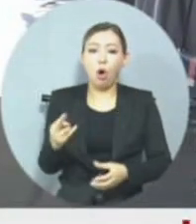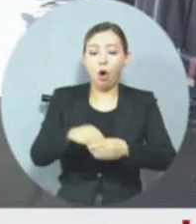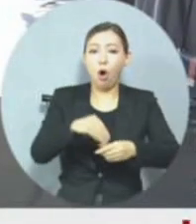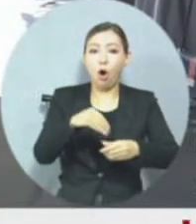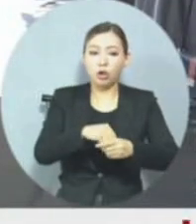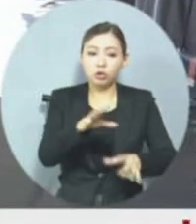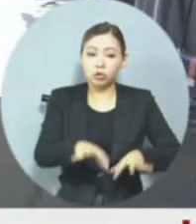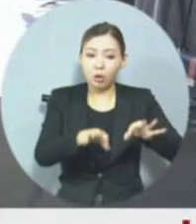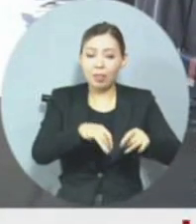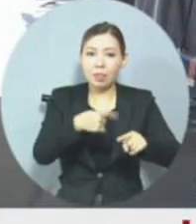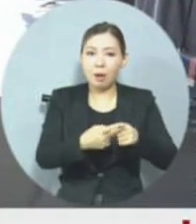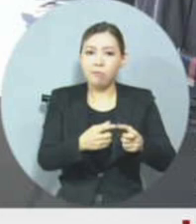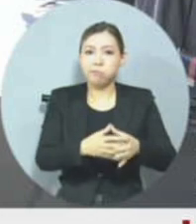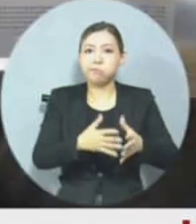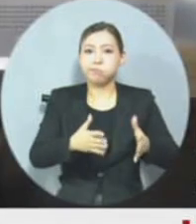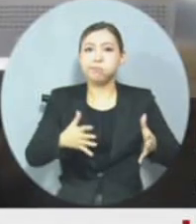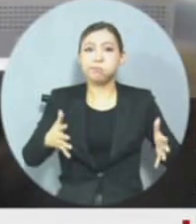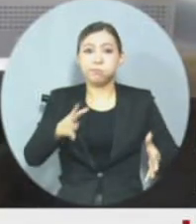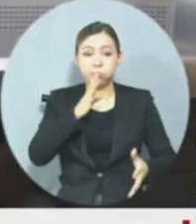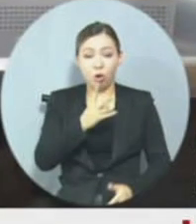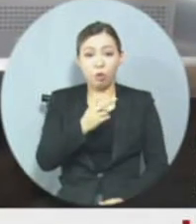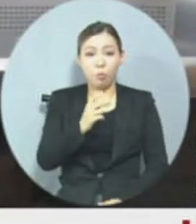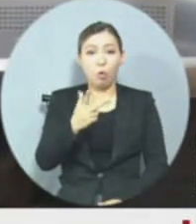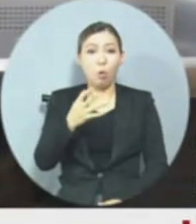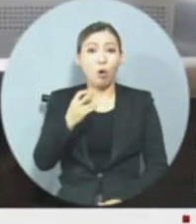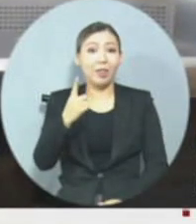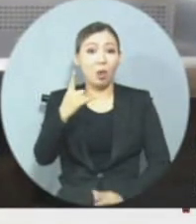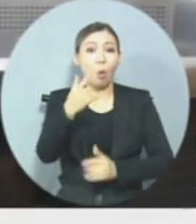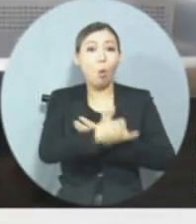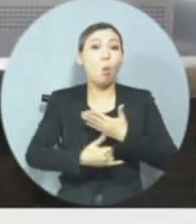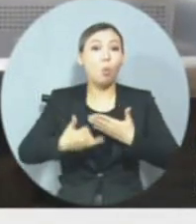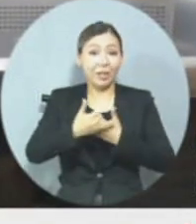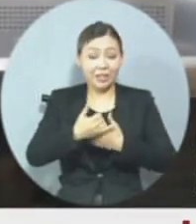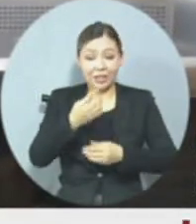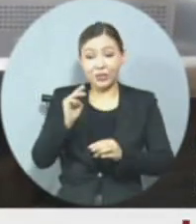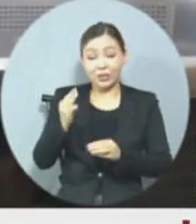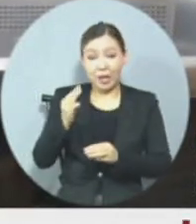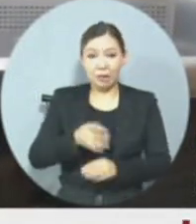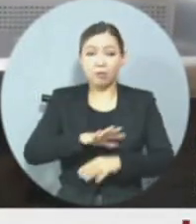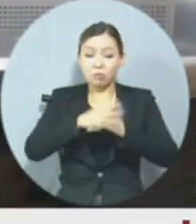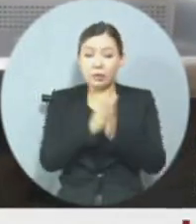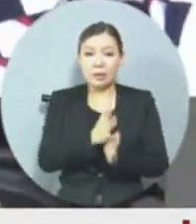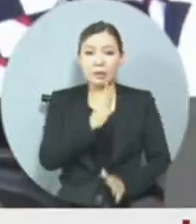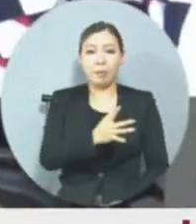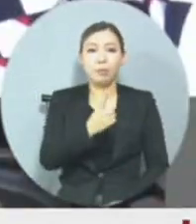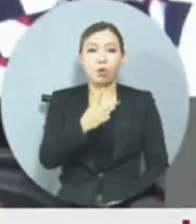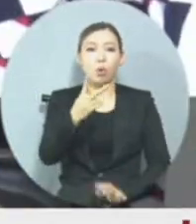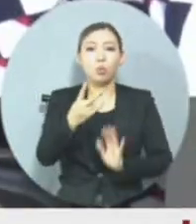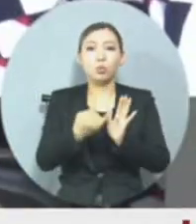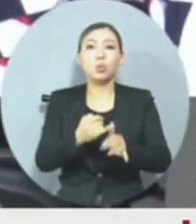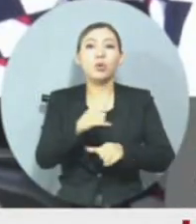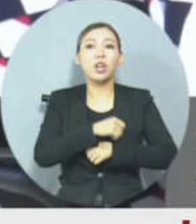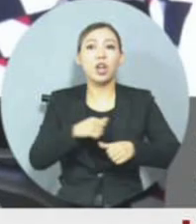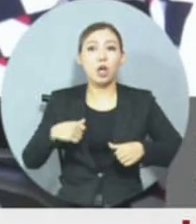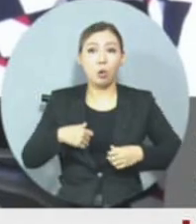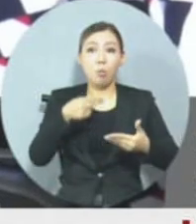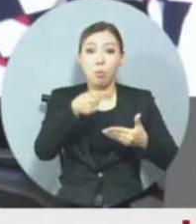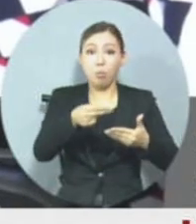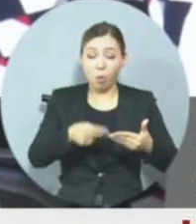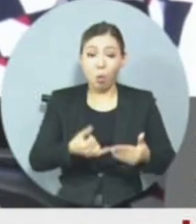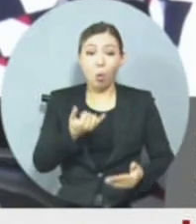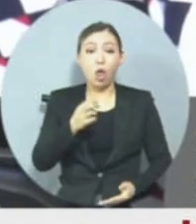хүрээ нэмэгдэх юм. За 2023 оны 1-р улирлын ерөнхий шалгалтанд нийт 5126 иргэн бүртгүүлснээс нийслэл